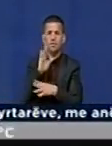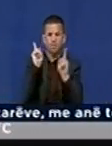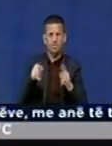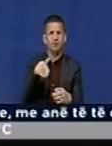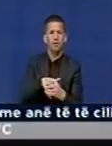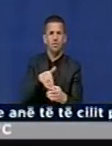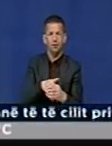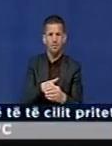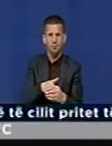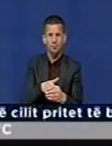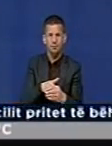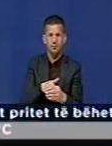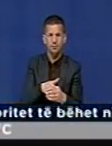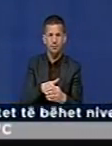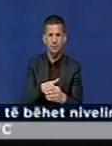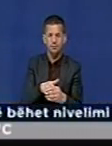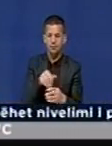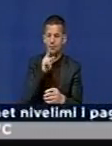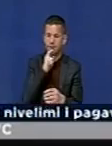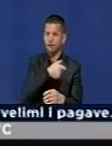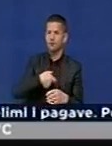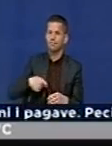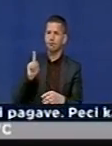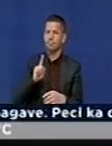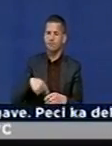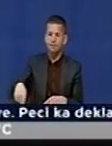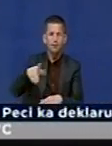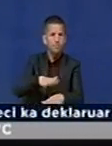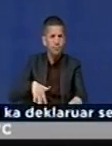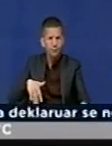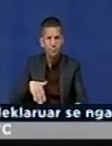atë. Dhe në këtë mënyrë për ta hequr fajin nga ju për t'ia bërë të Kuvendit.